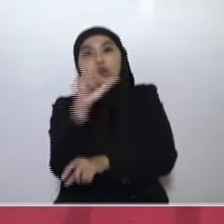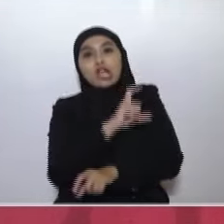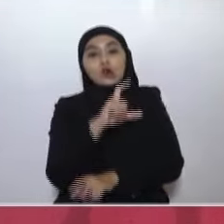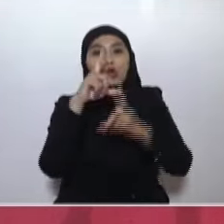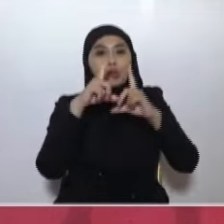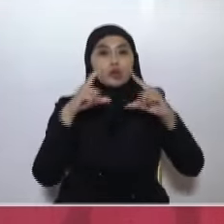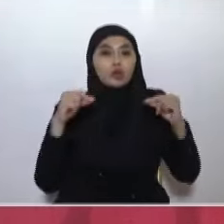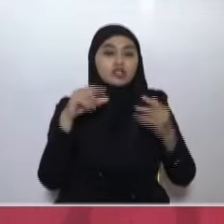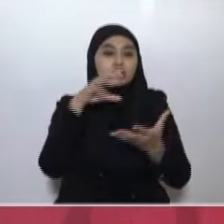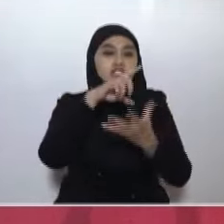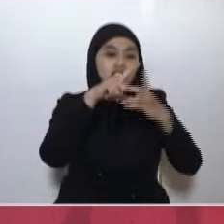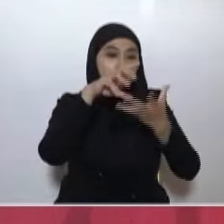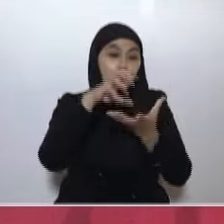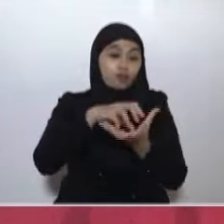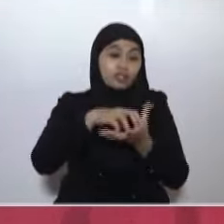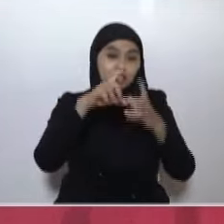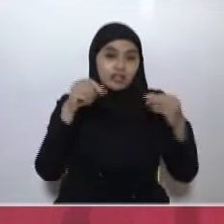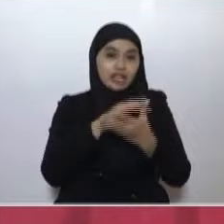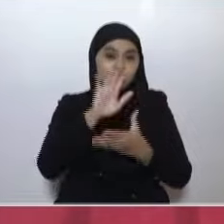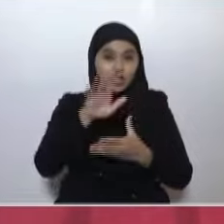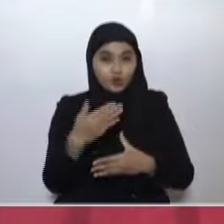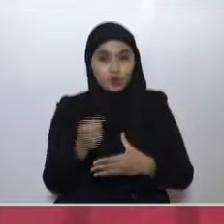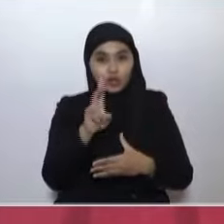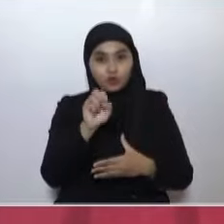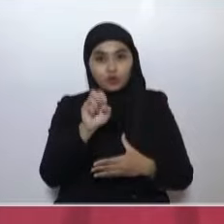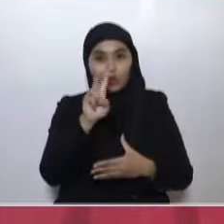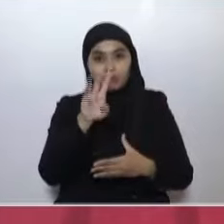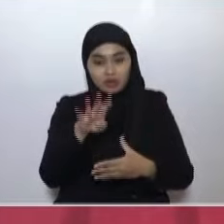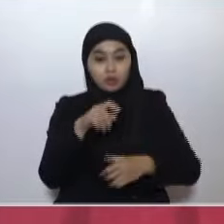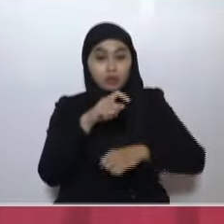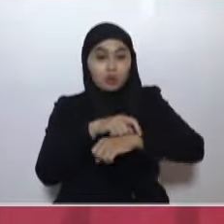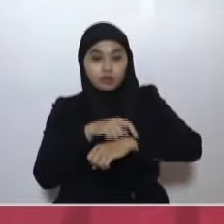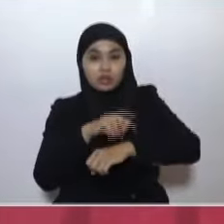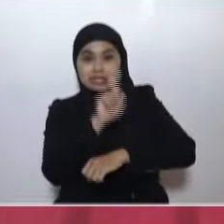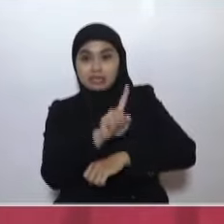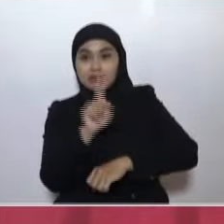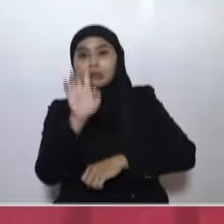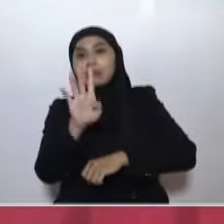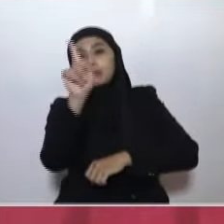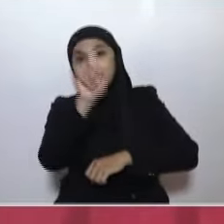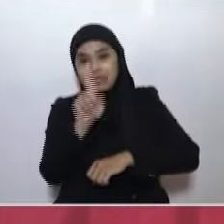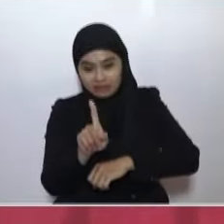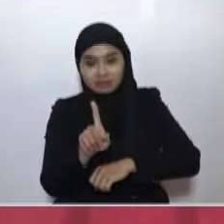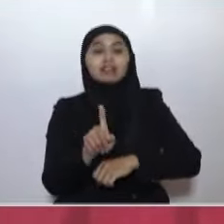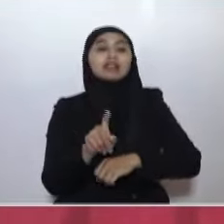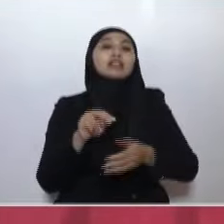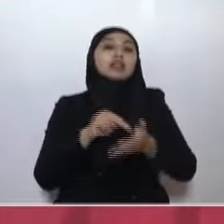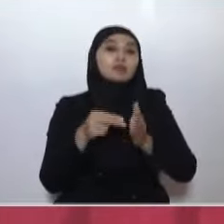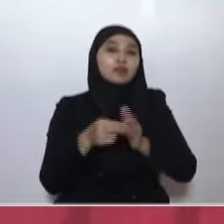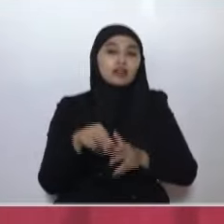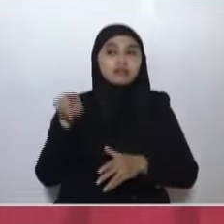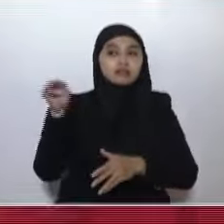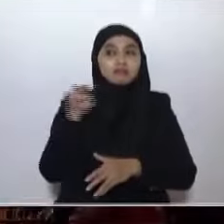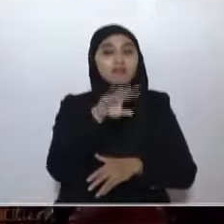Jawa Tengah nantinya waktu yang akan diberikan masing-masing selama 4 menit seperti biasa dimulai Ketika anda